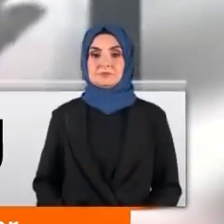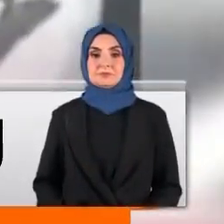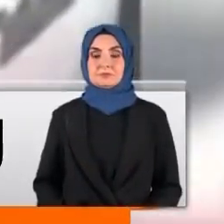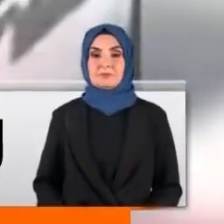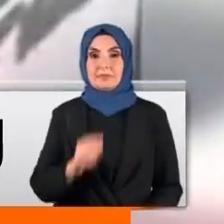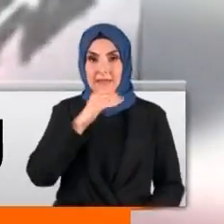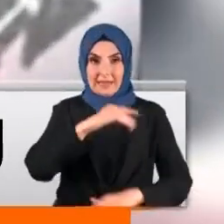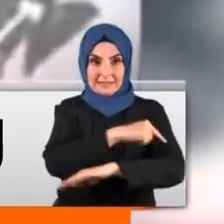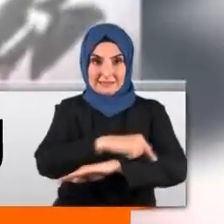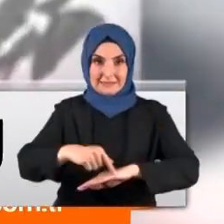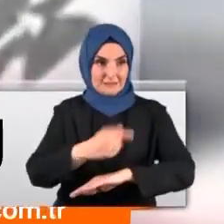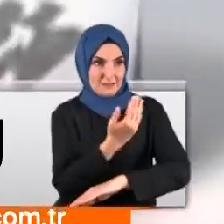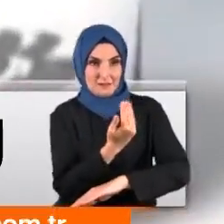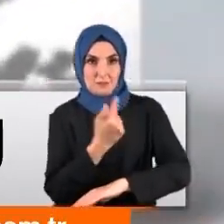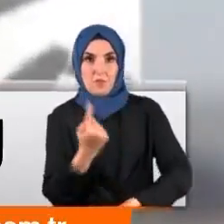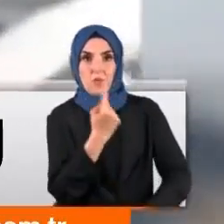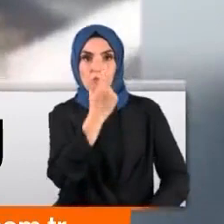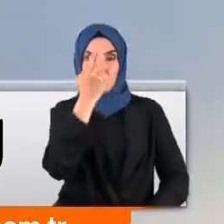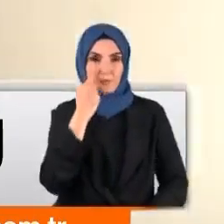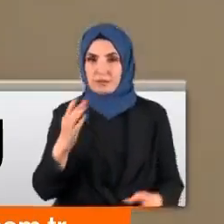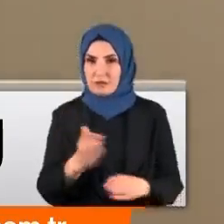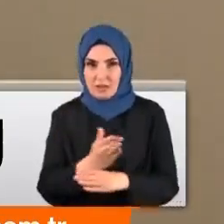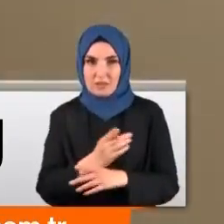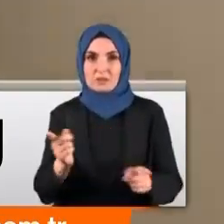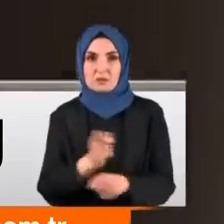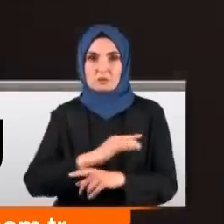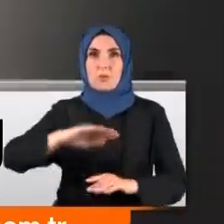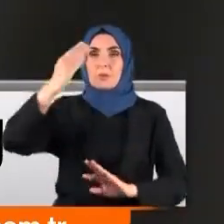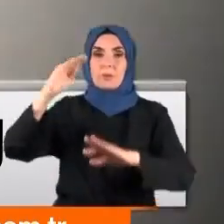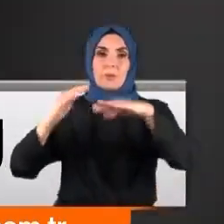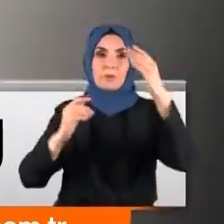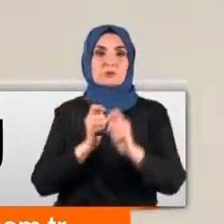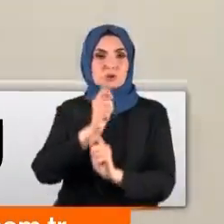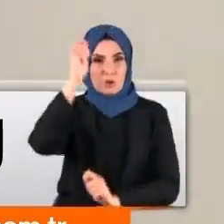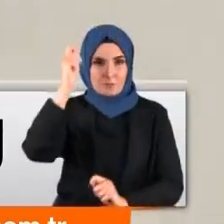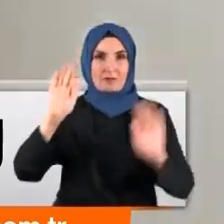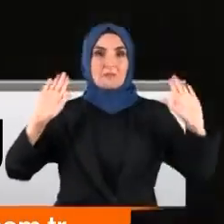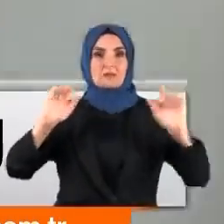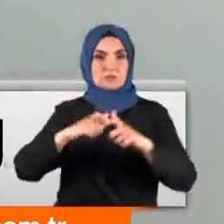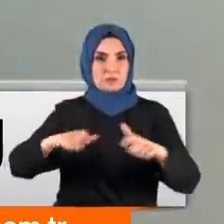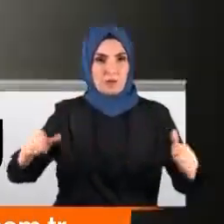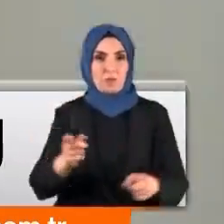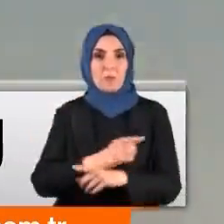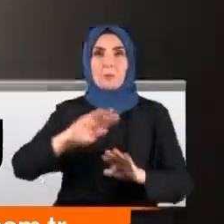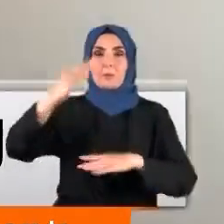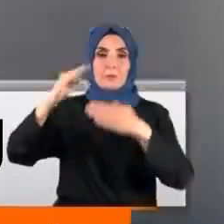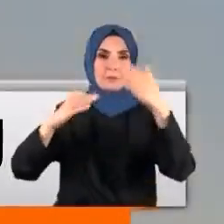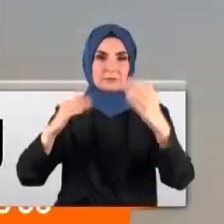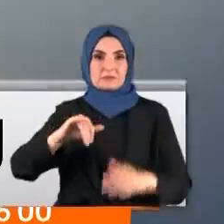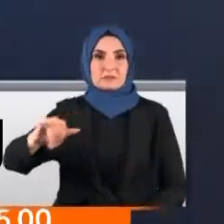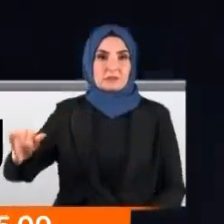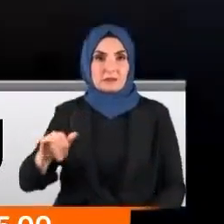Kıyıya ulaşan hortum eşyaları göğe savurdu. Şemsiyeler, şezlonglar havada uçuştu. Çevredekilerse ne yapacağını